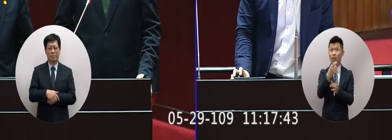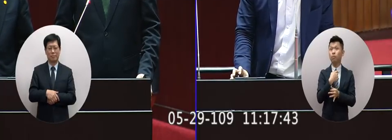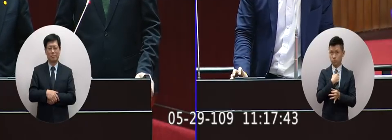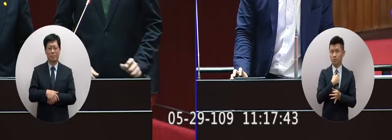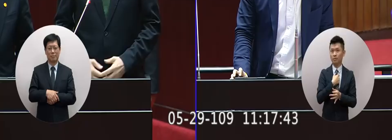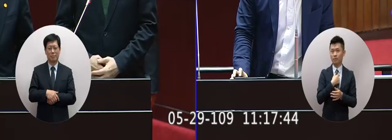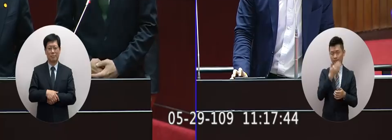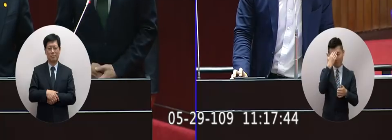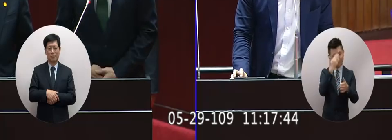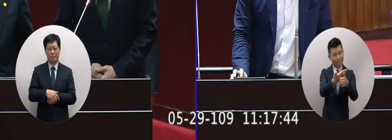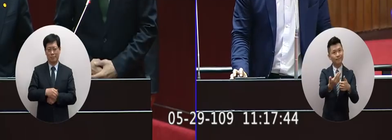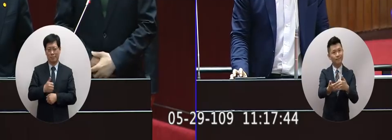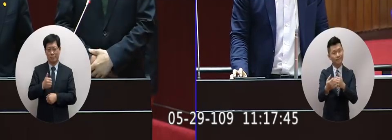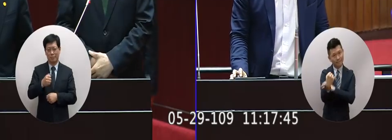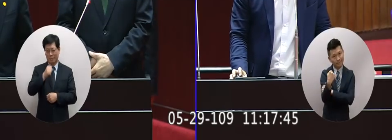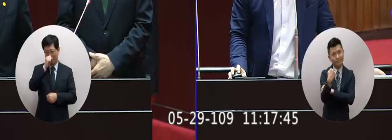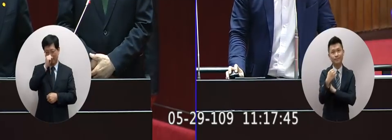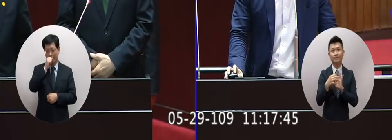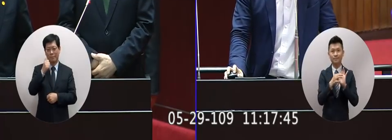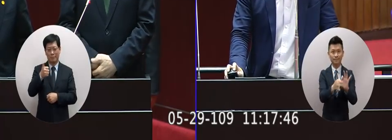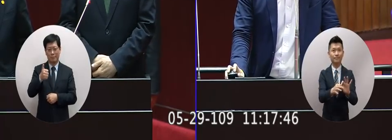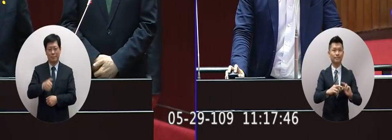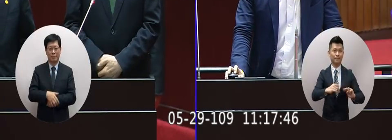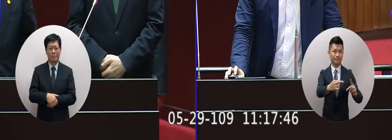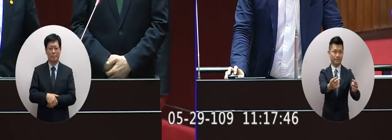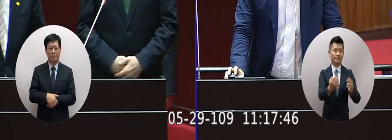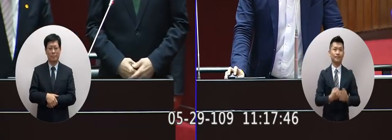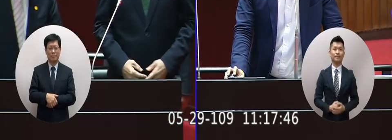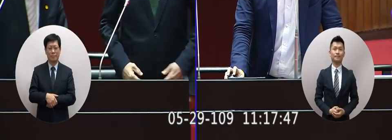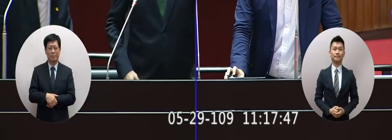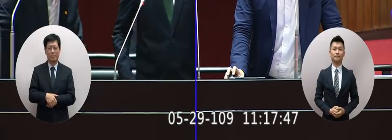啊，拜托各位继续拍拼， 不要紧， 谢谢， 好，多谢。